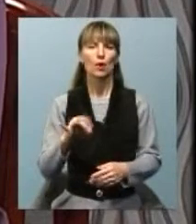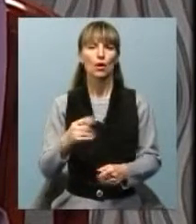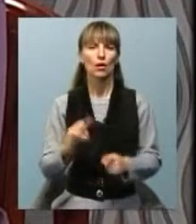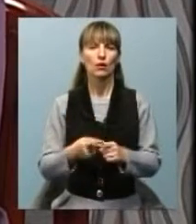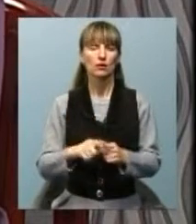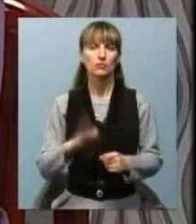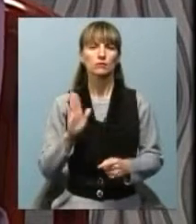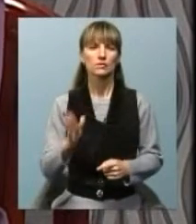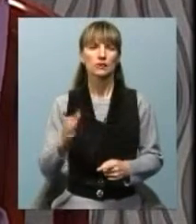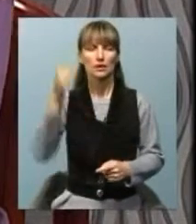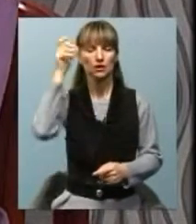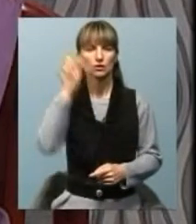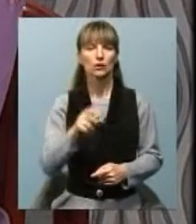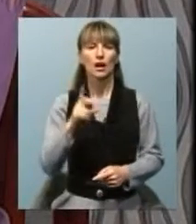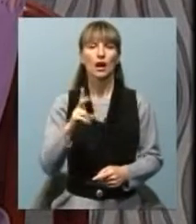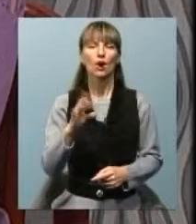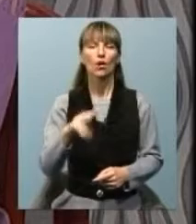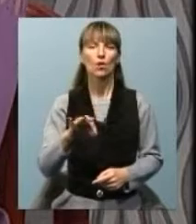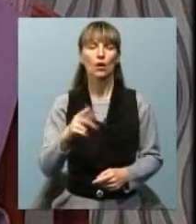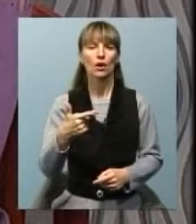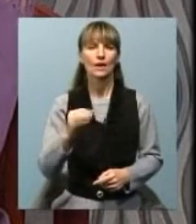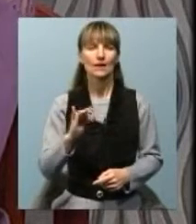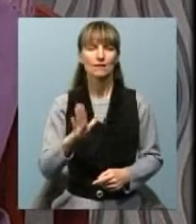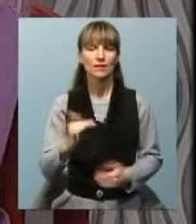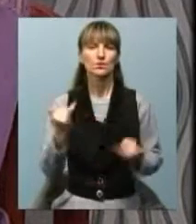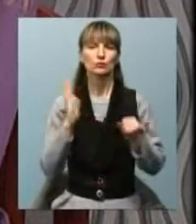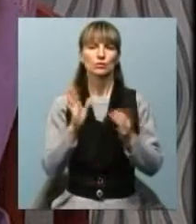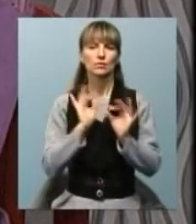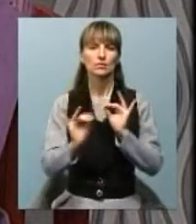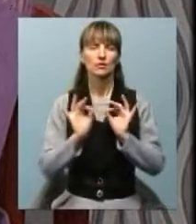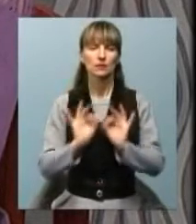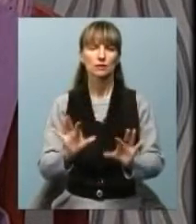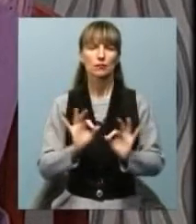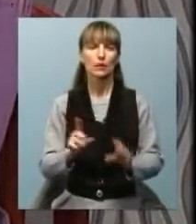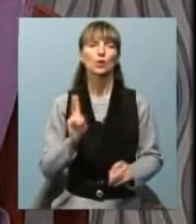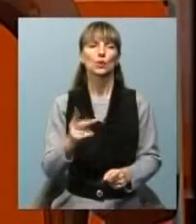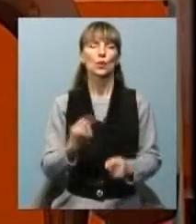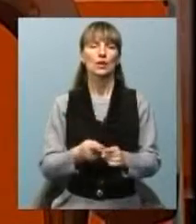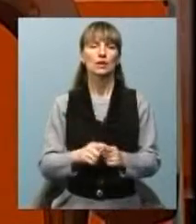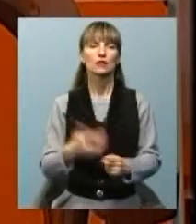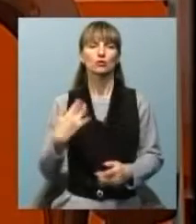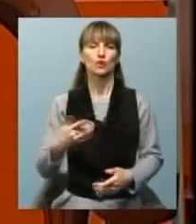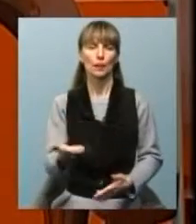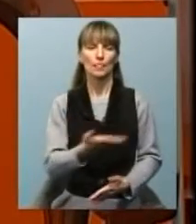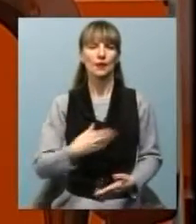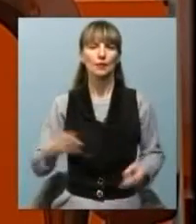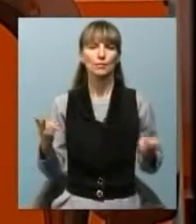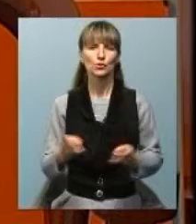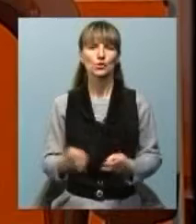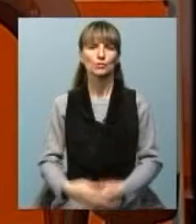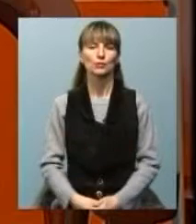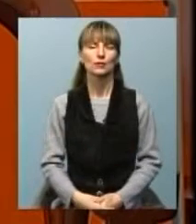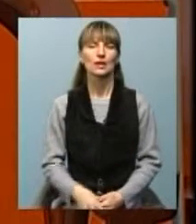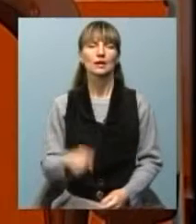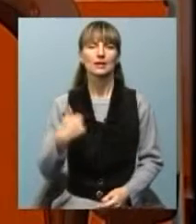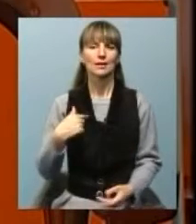та про таких вчених, як екологів, зараз і піде мова. Як ти думаєш, хто ж такі екологи і для чого вони нам потрібні?